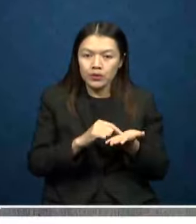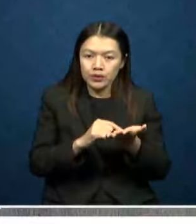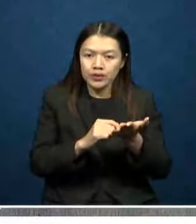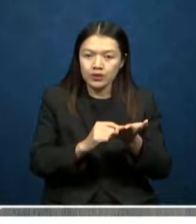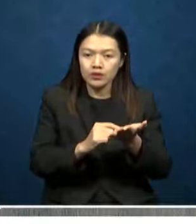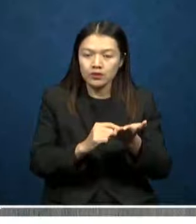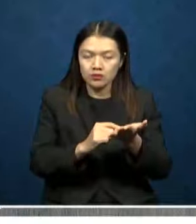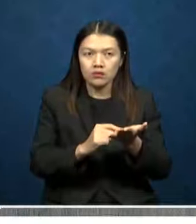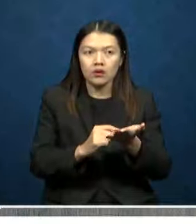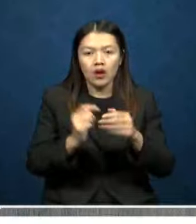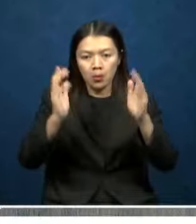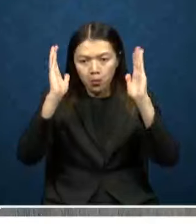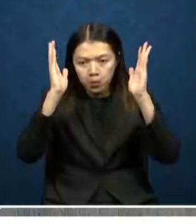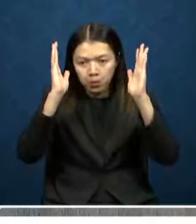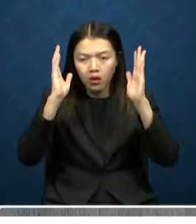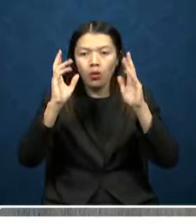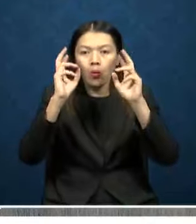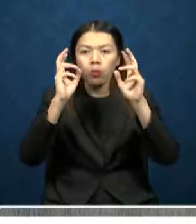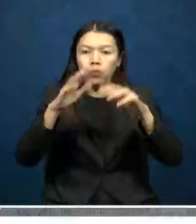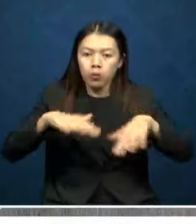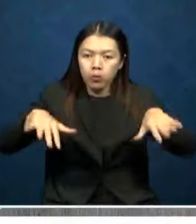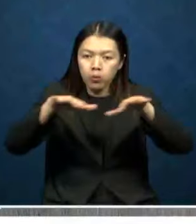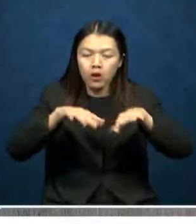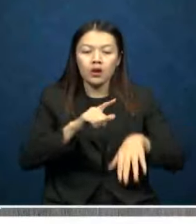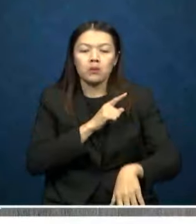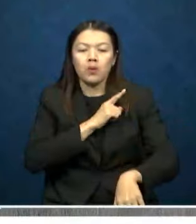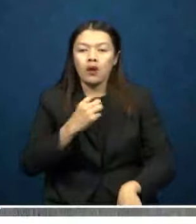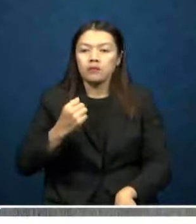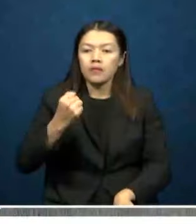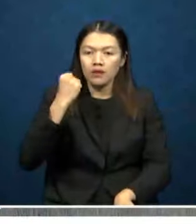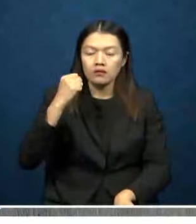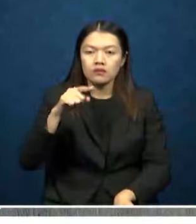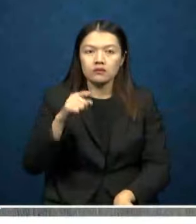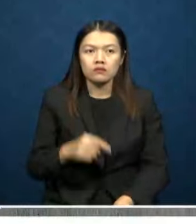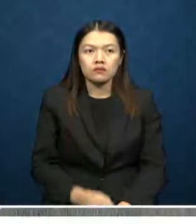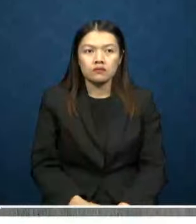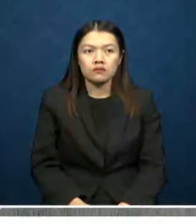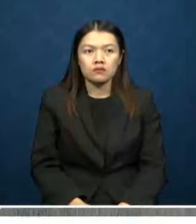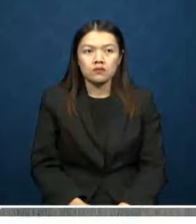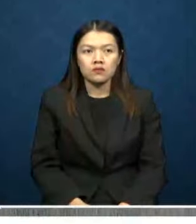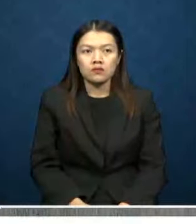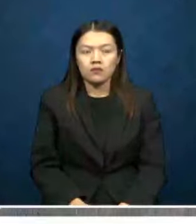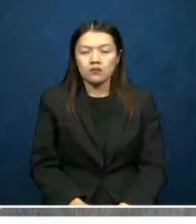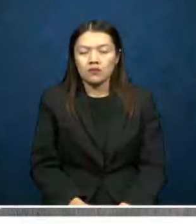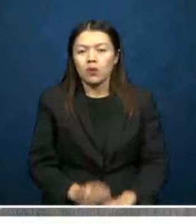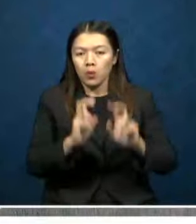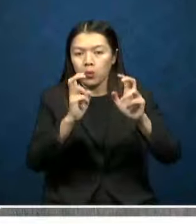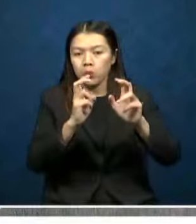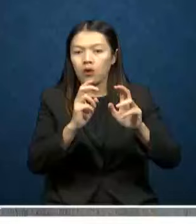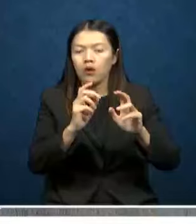ยัติอภิปรายทั่วไปตามหน้าที่และอำนาจตามบทบัญญัติของรัฐธรรมนูญ